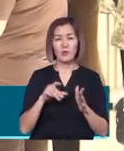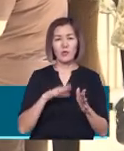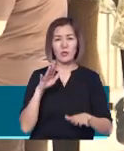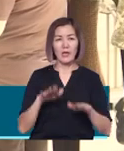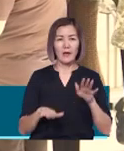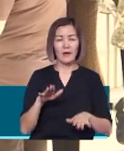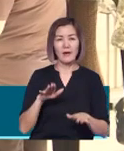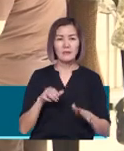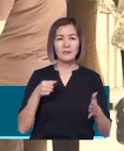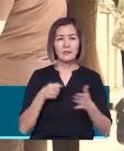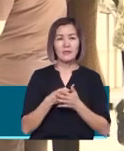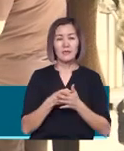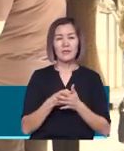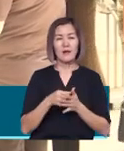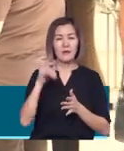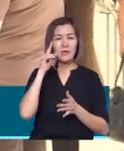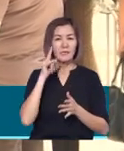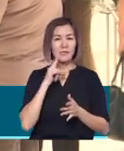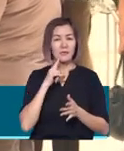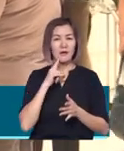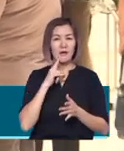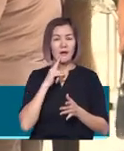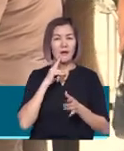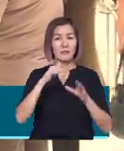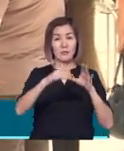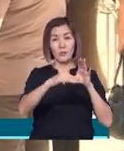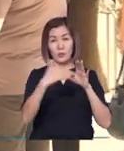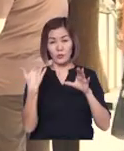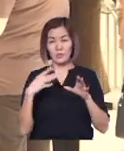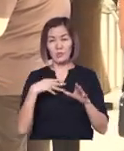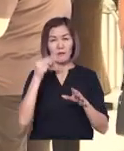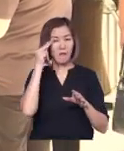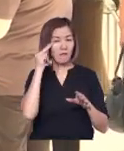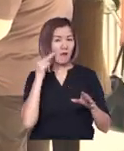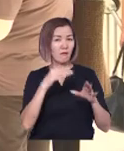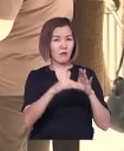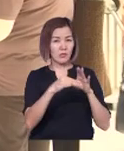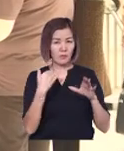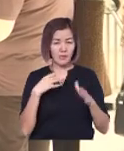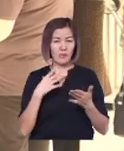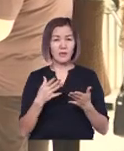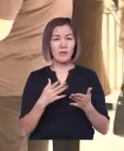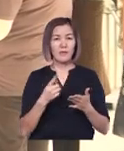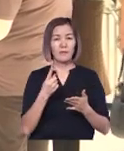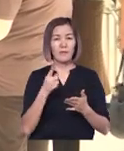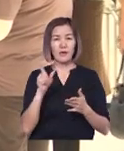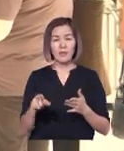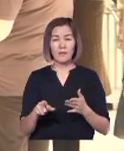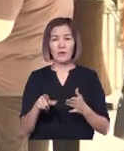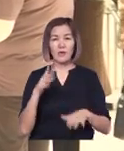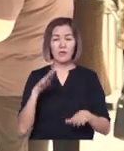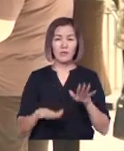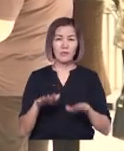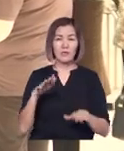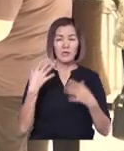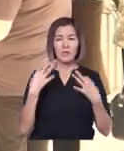жүк өткізілді Қазақстанға орта есеппен алған кезде. Және адам басына 25 килограмм рұқсат